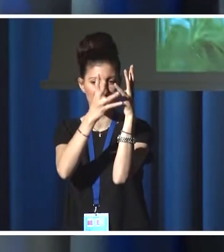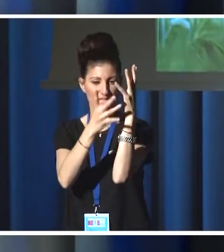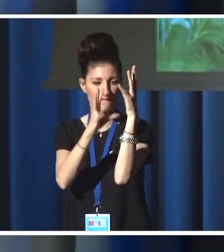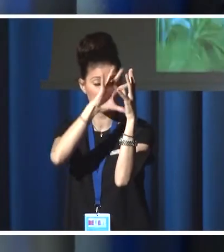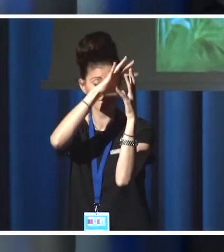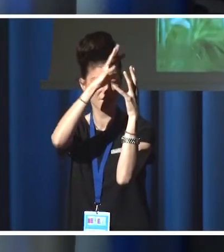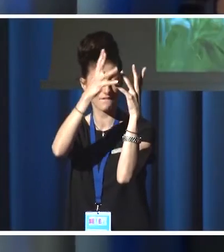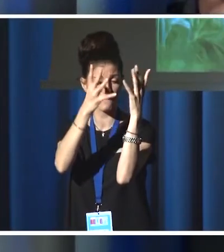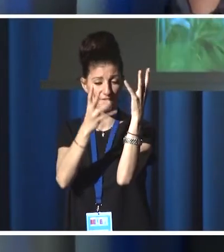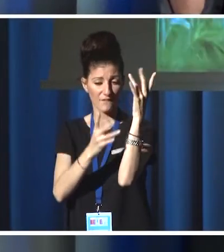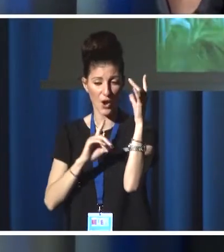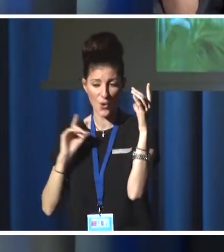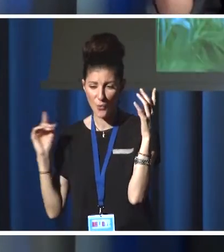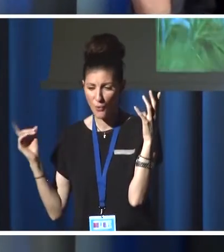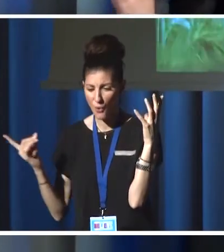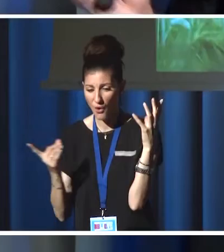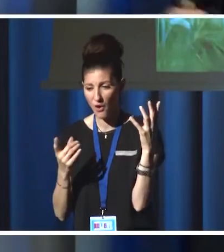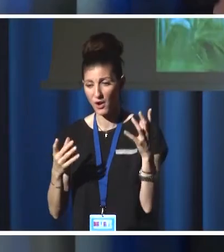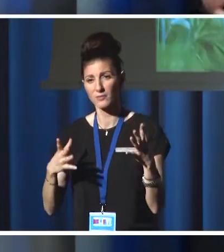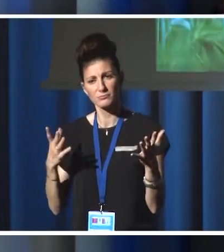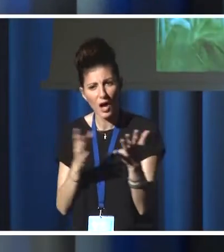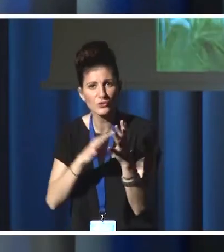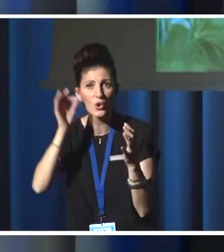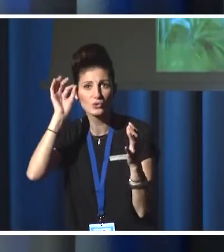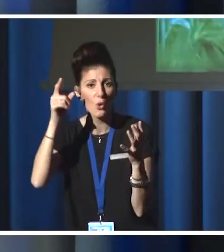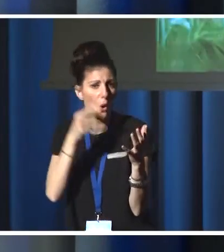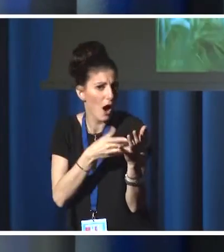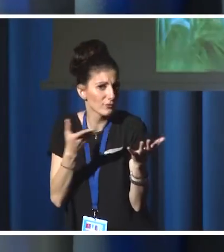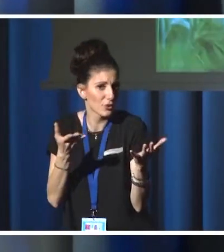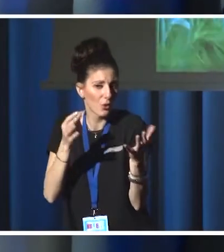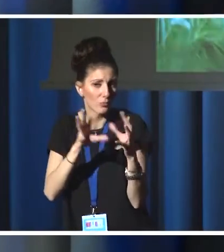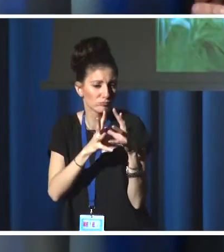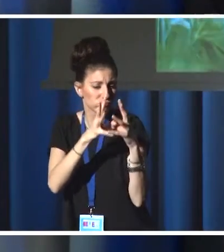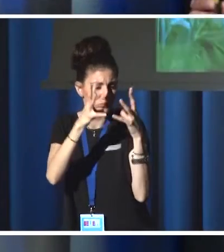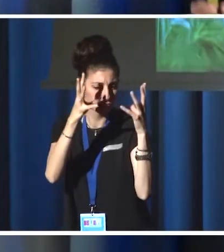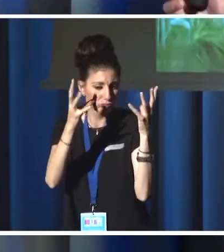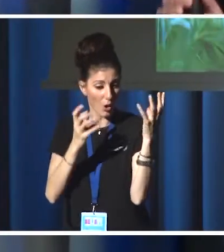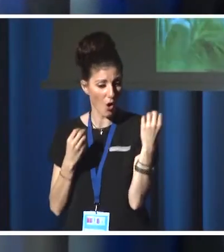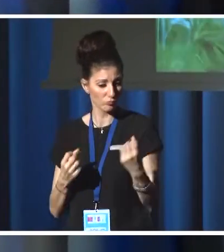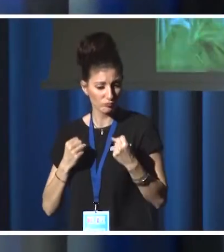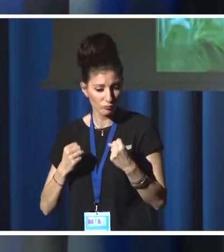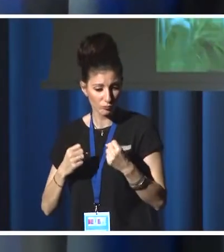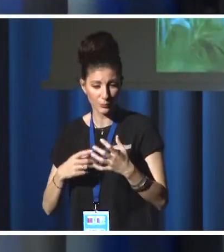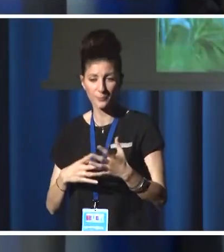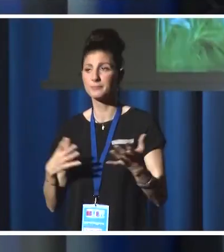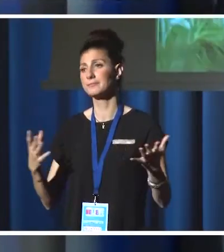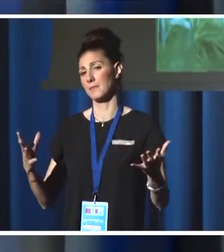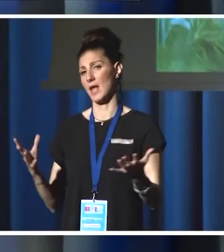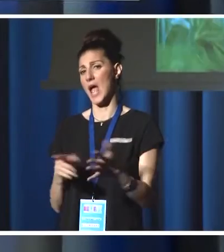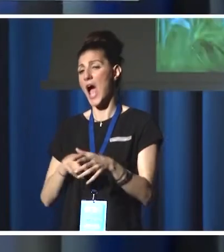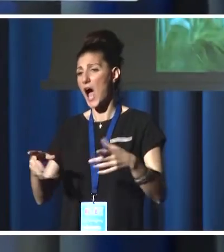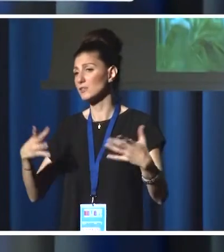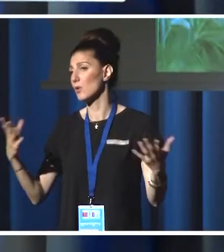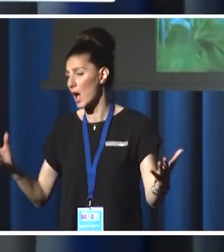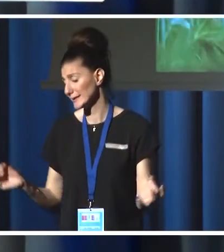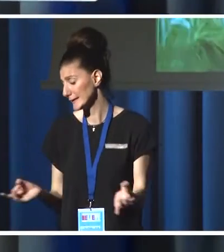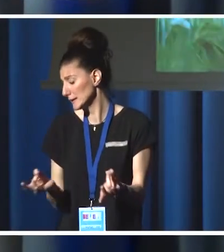χωρίς να έχοντας αυτός είναι ο τελικός του στόχος άσχετα αν κάποια στιγμή κατά τη διάρκεια αυτής